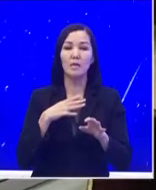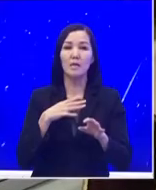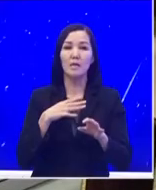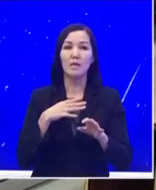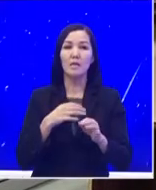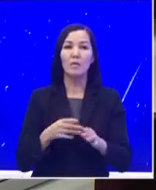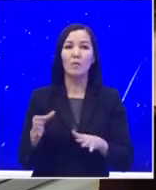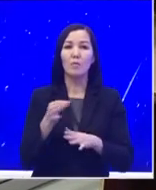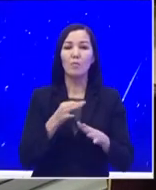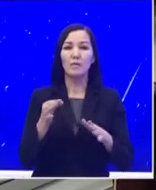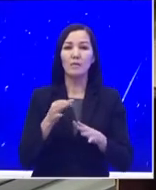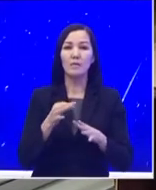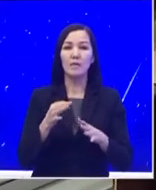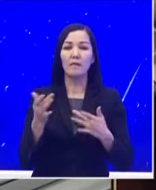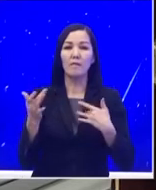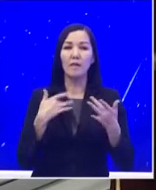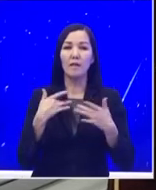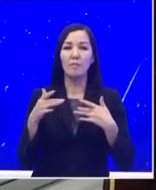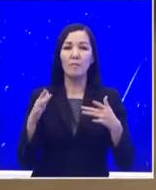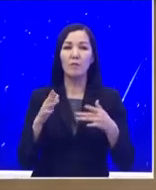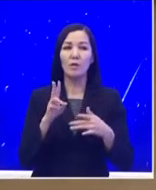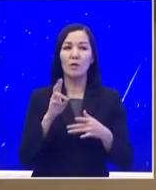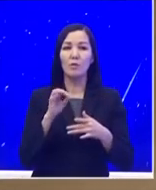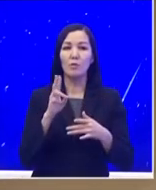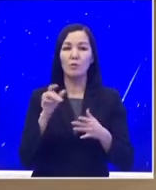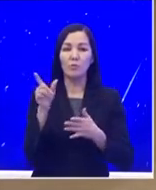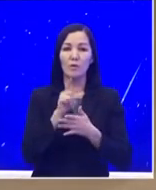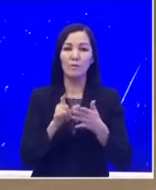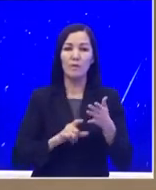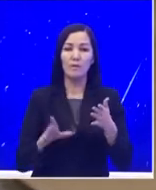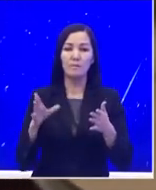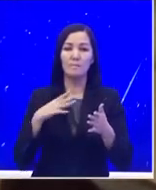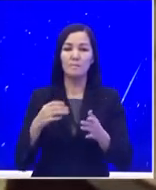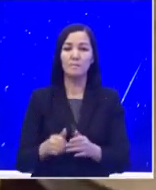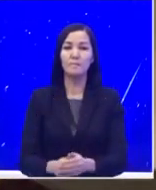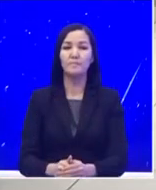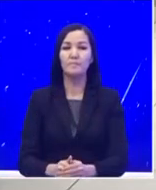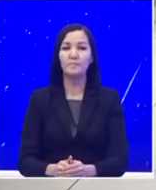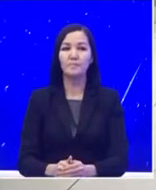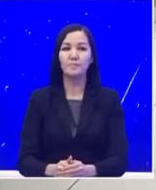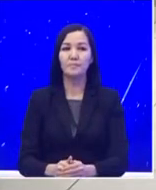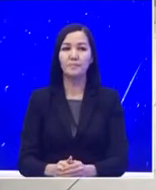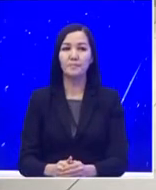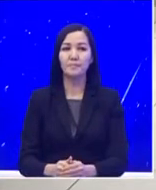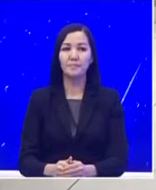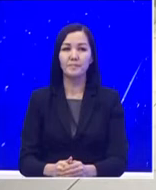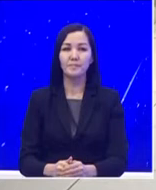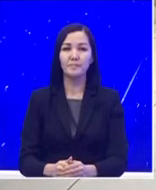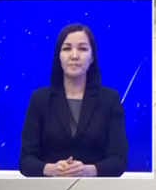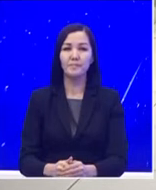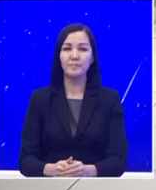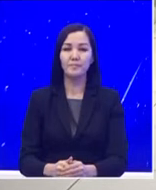қозғалды. Облыстық филармонияның дәстүрленшісі Нұртуғанның термесін айтып, көпшіліктің ықыласына бөленді.